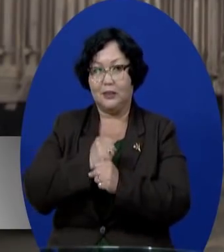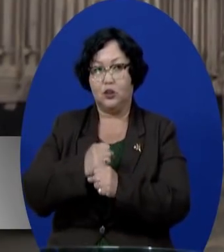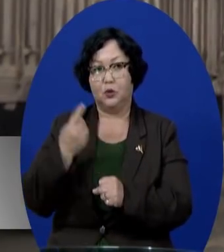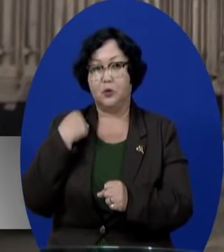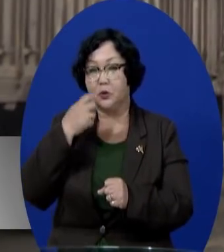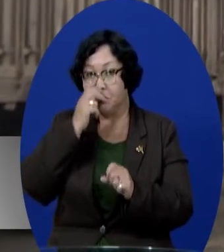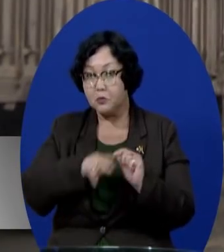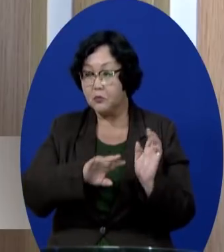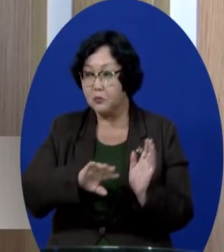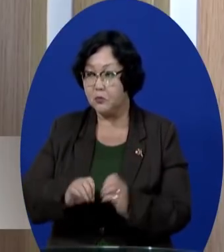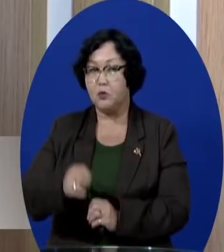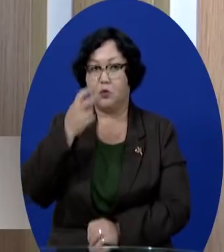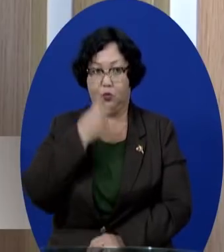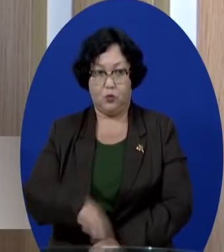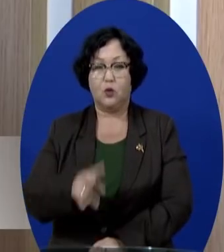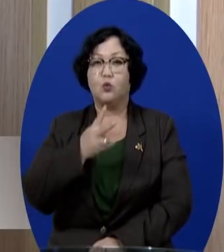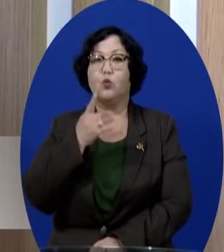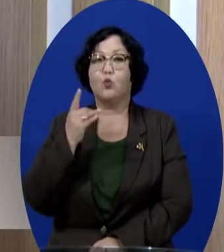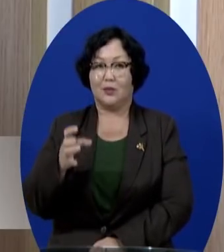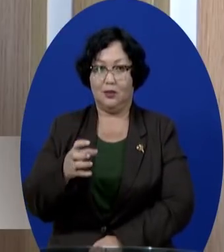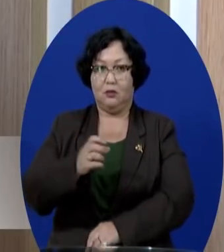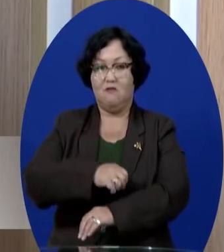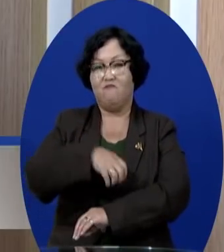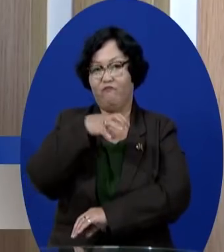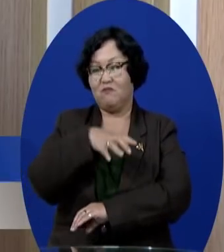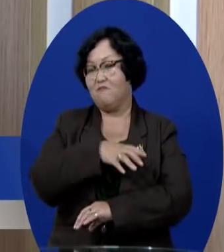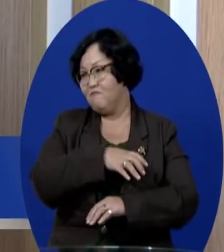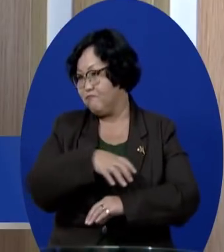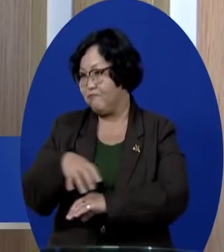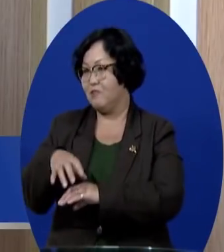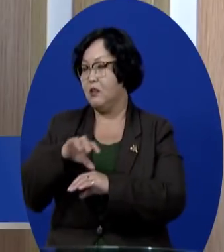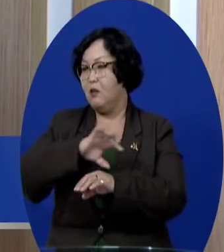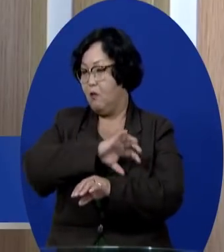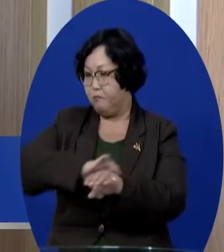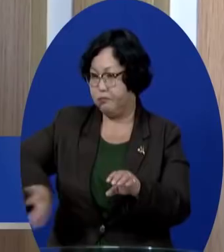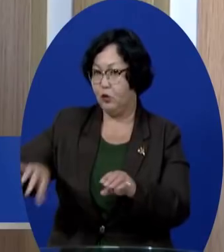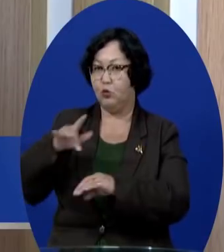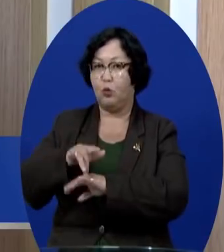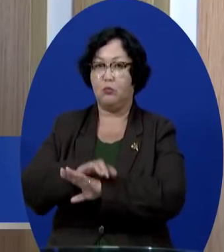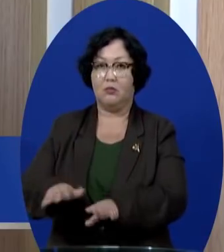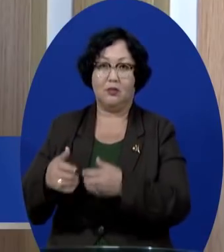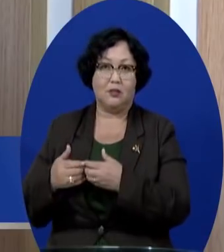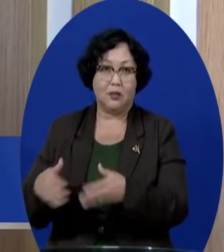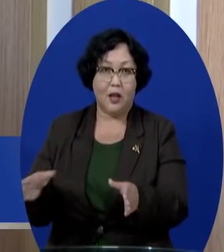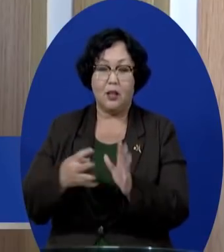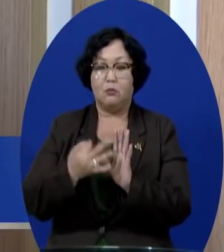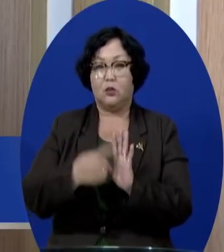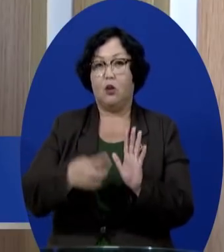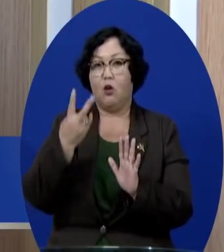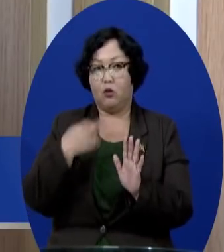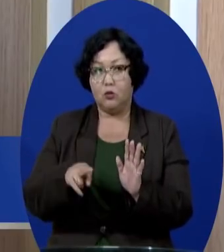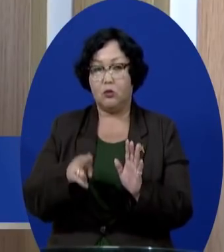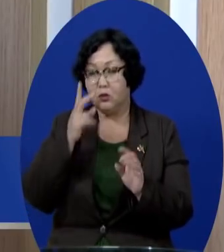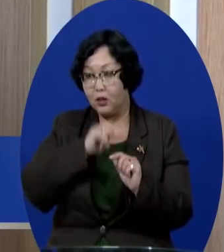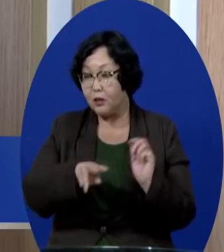тээврийг явуулсан байна. Нүүрс ачилт буулгалтын төв ингэж байгуулагдсанаар бол 8 сарын 20-ноос туршилтын тээвэр, за үндсэн тээвэр